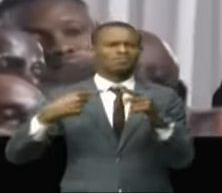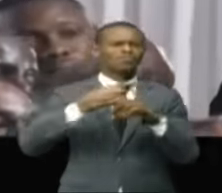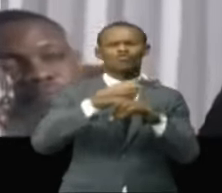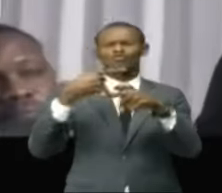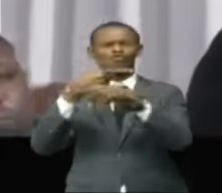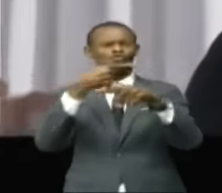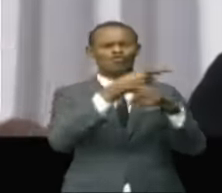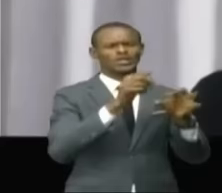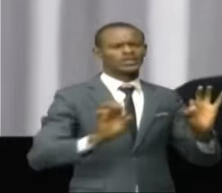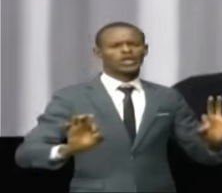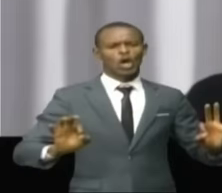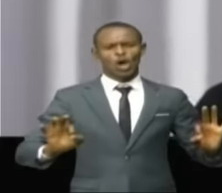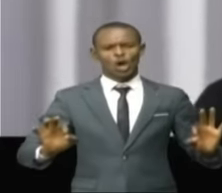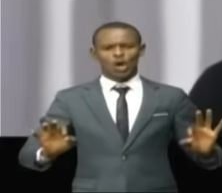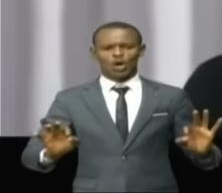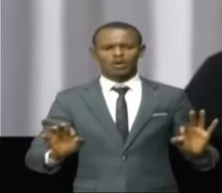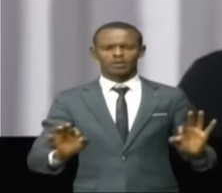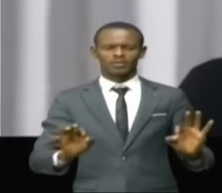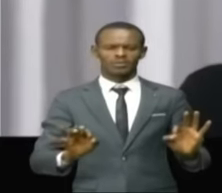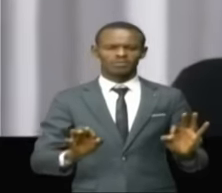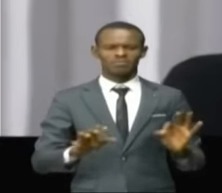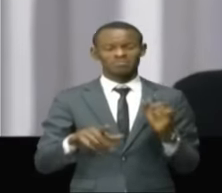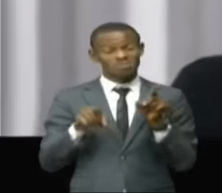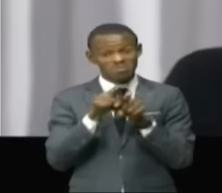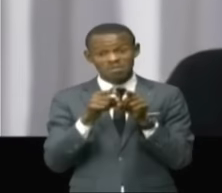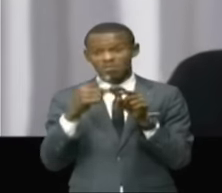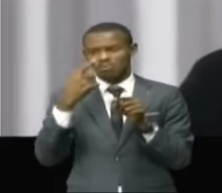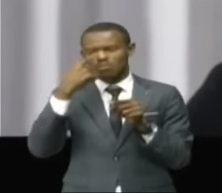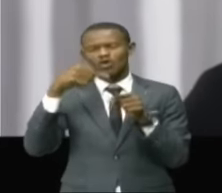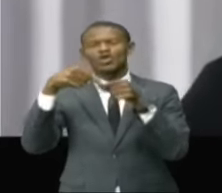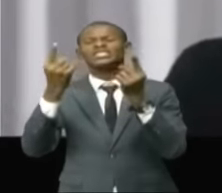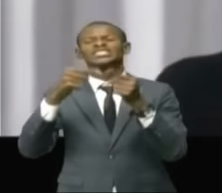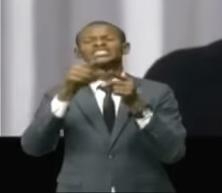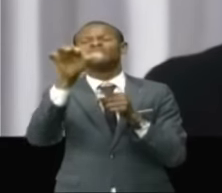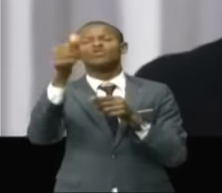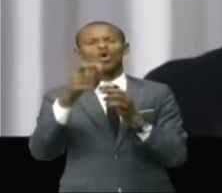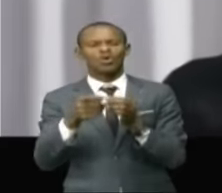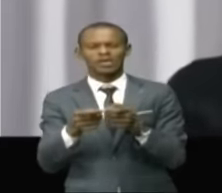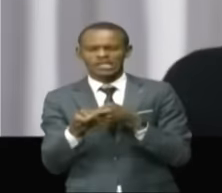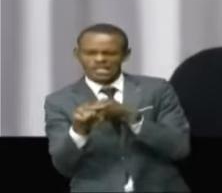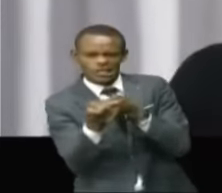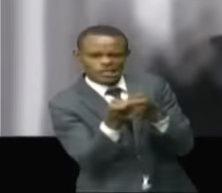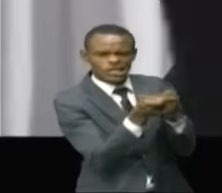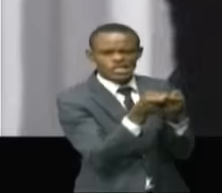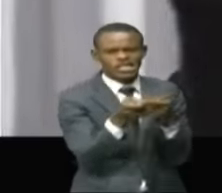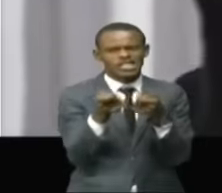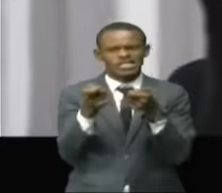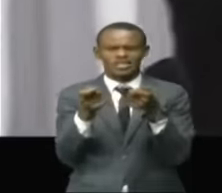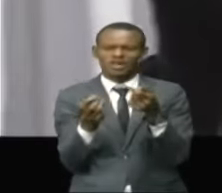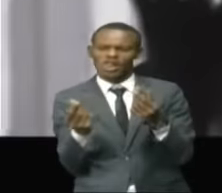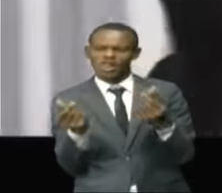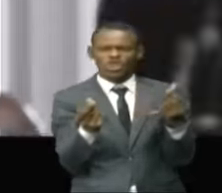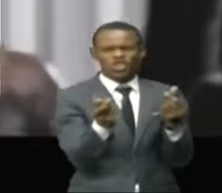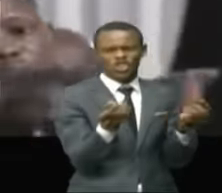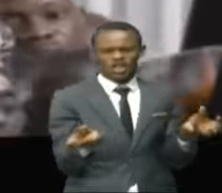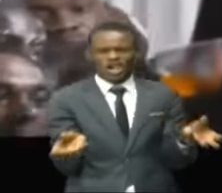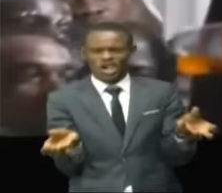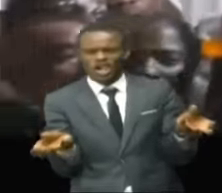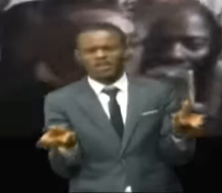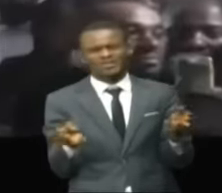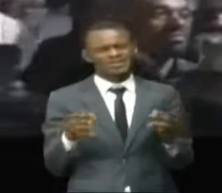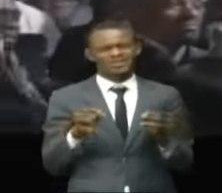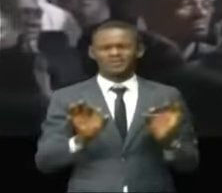quête de positionnement ni par les ennemis de Félix-Antoine Tshisekedi Tshilombo au coup de billets verts, a-t-il insisté.